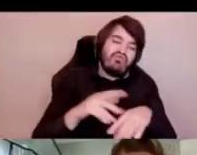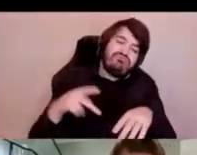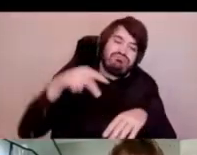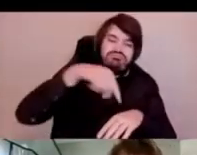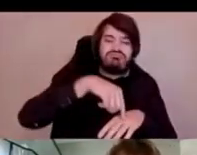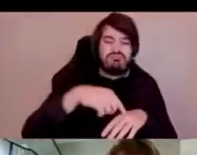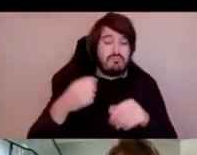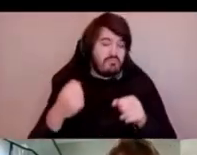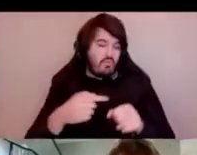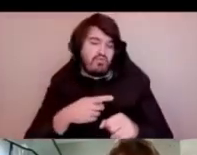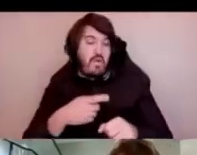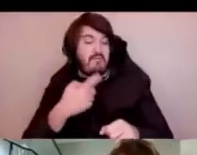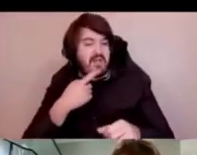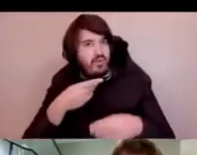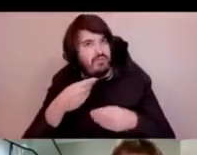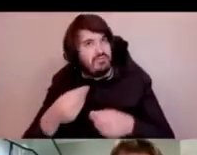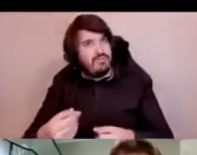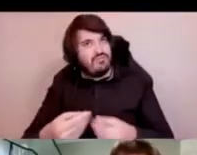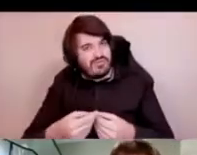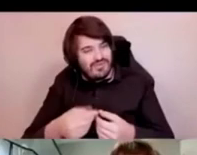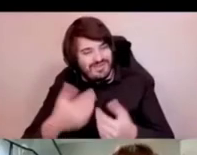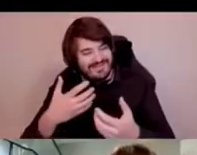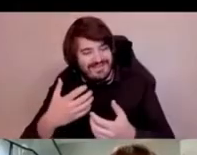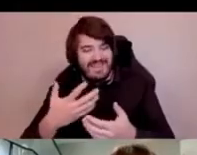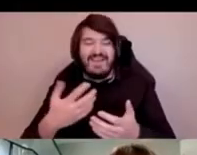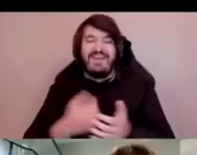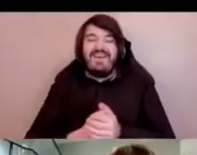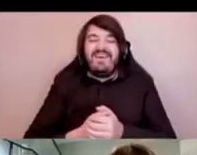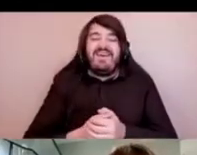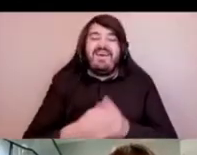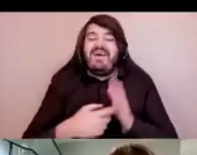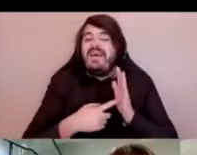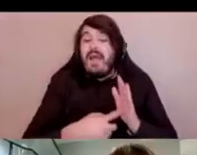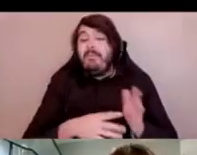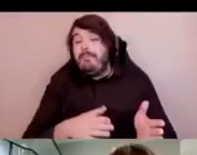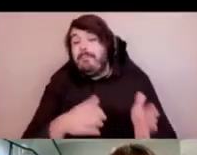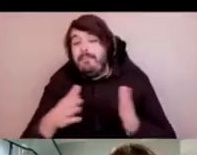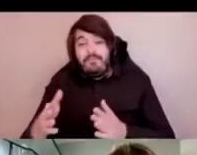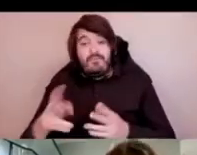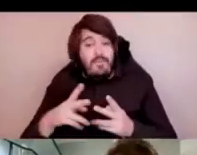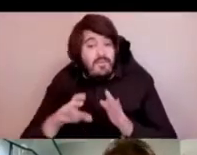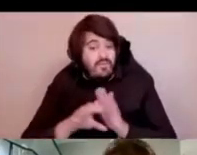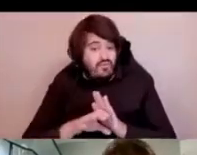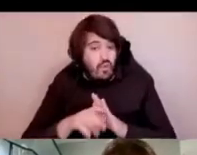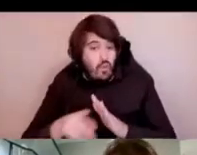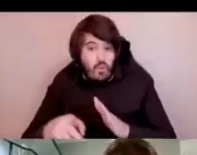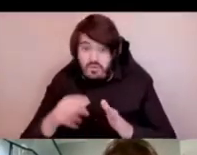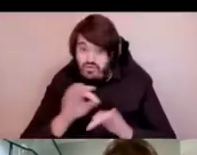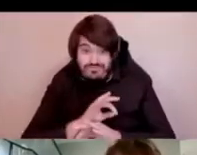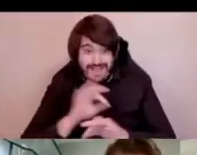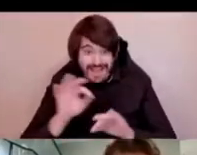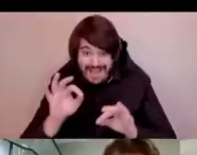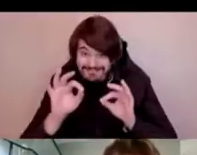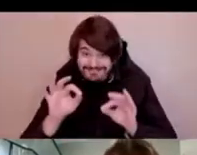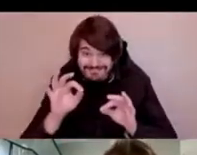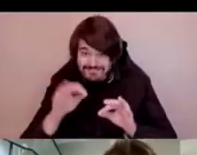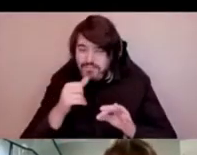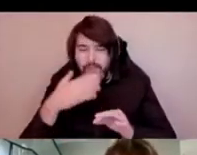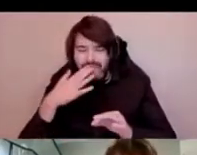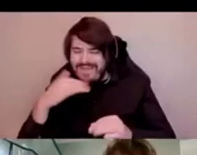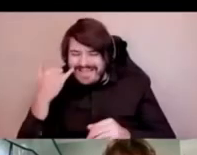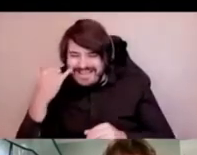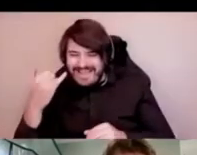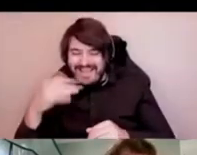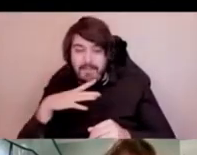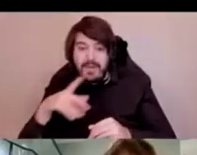côté. Ça facilite la vie. Par exemple, l'autre jardin d'à côté, il est super, là. Ça ne veut pas dire que c'est une mauvaise idée, c'est juste